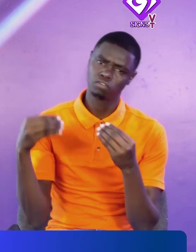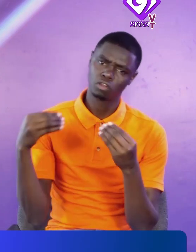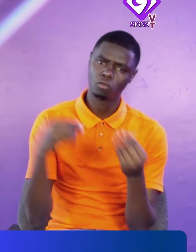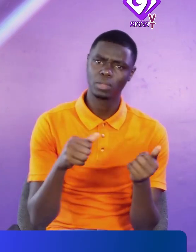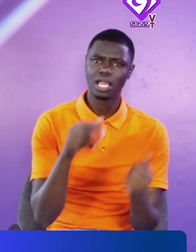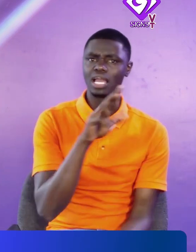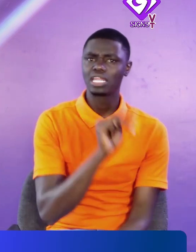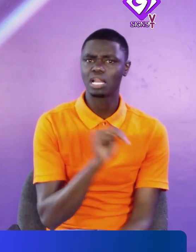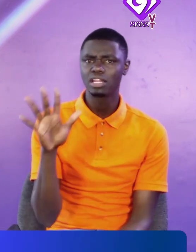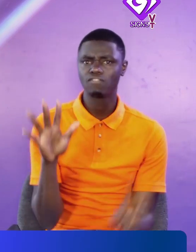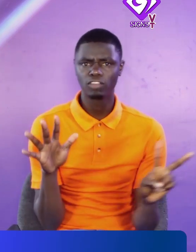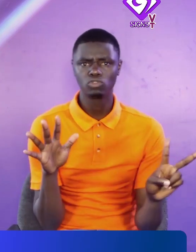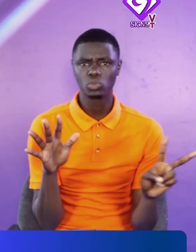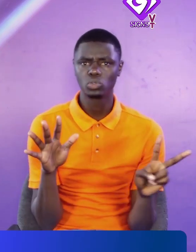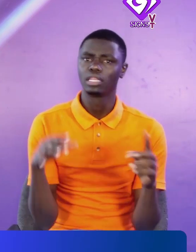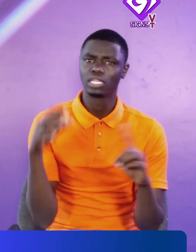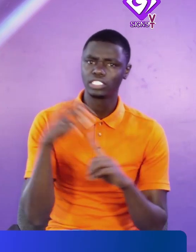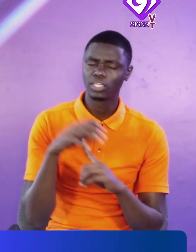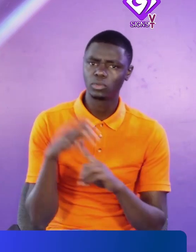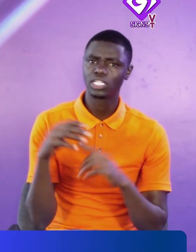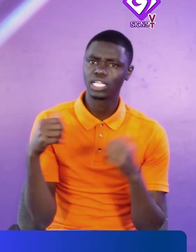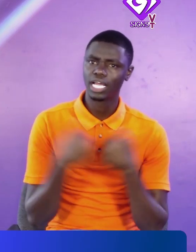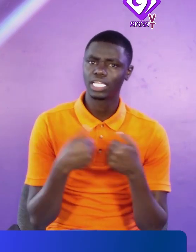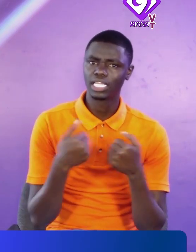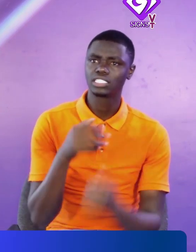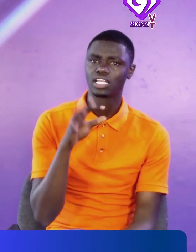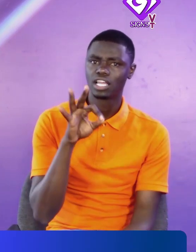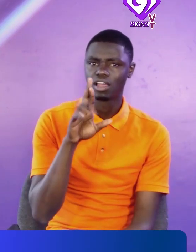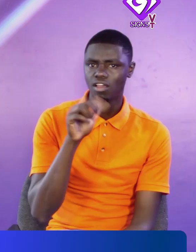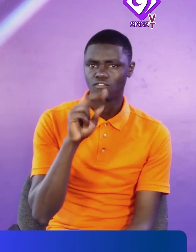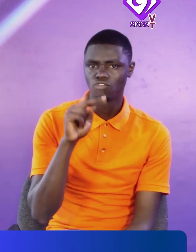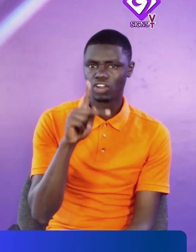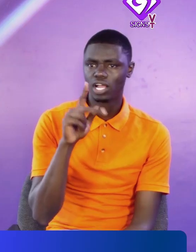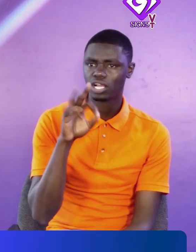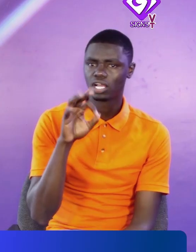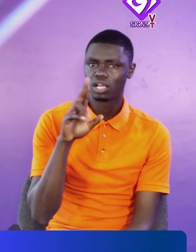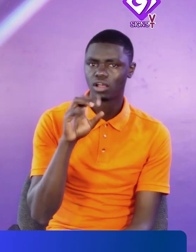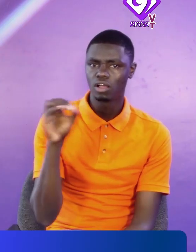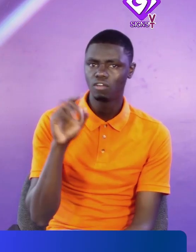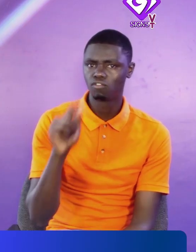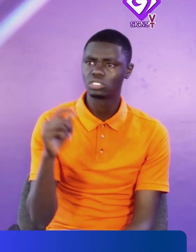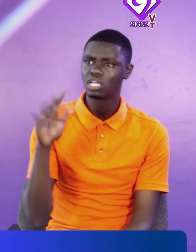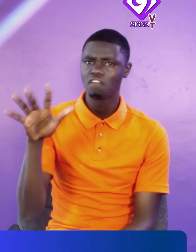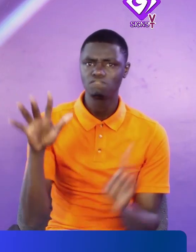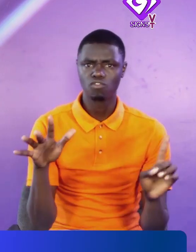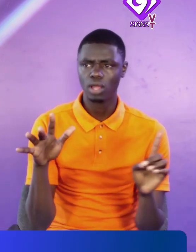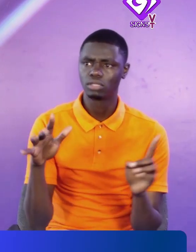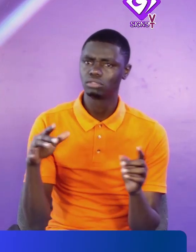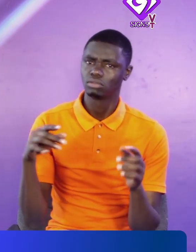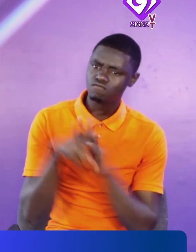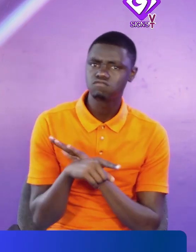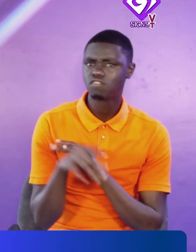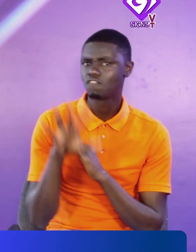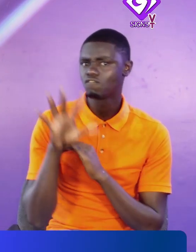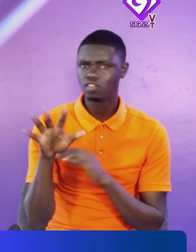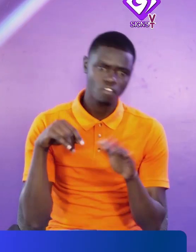5-2, wakacheza Champions League against Frankfurt, wakaipiga 5-1. Yani wanapiga tu watu mukono. Walianza